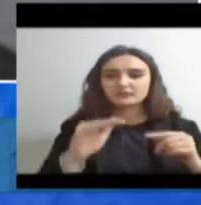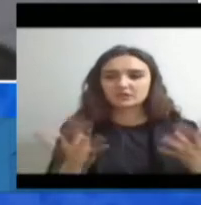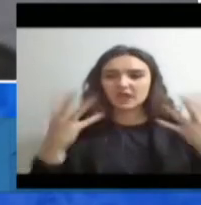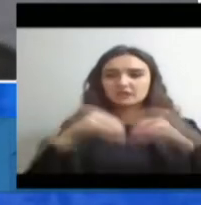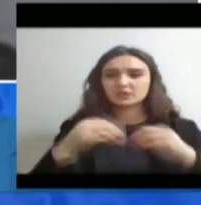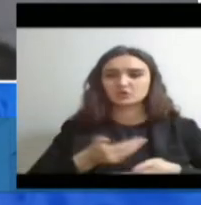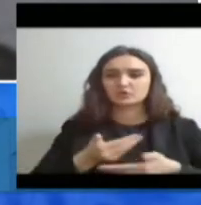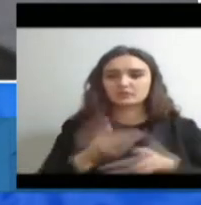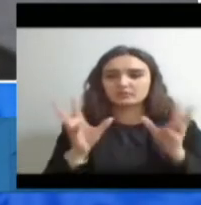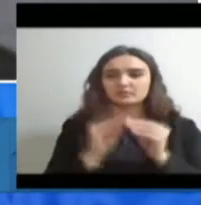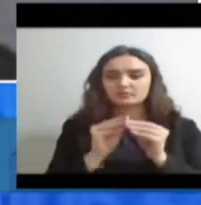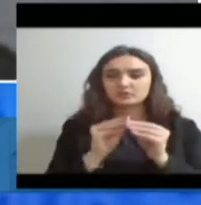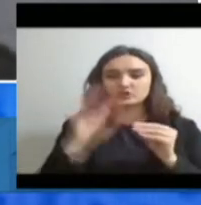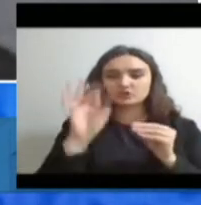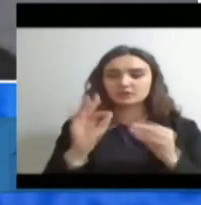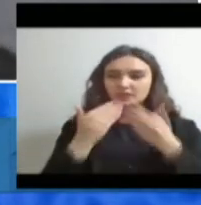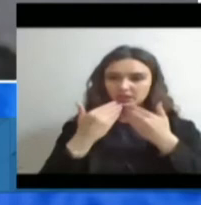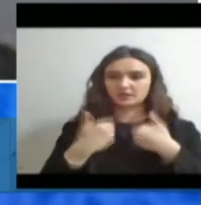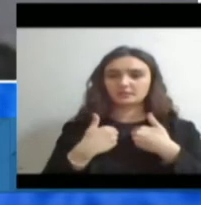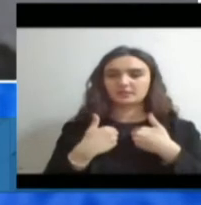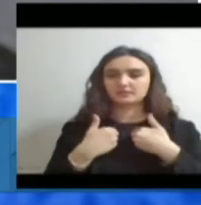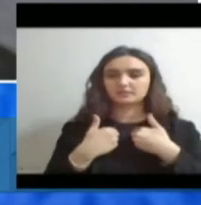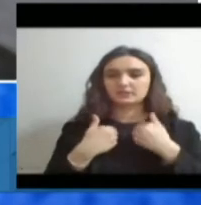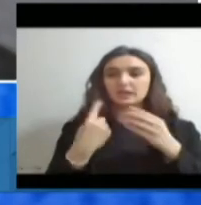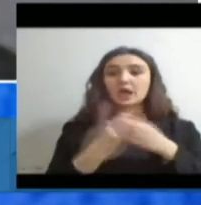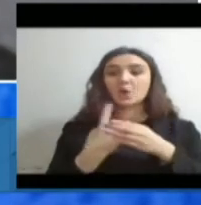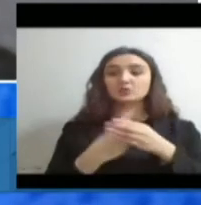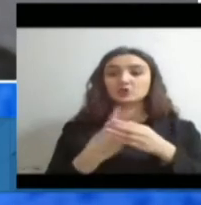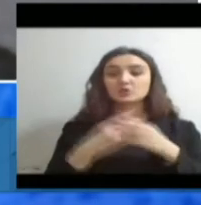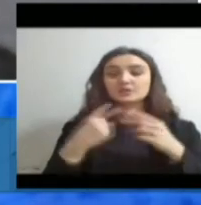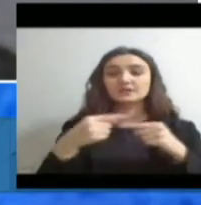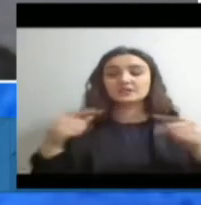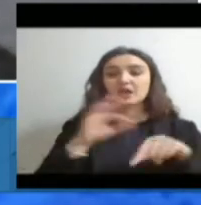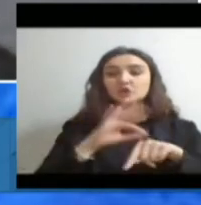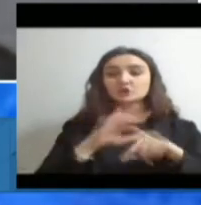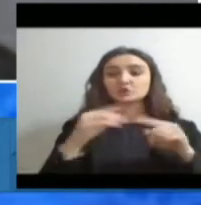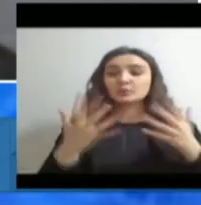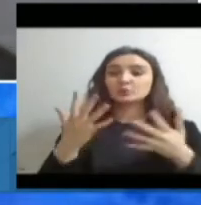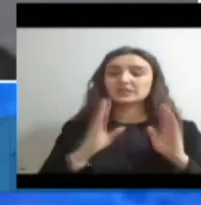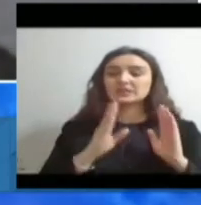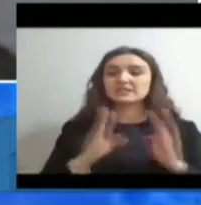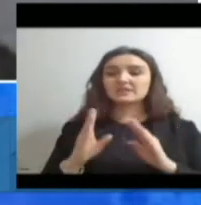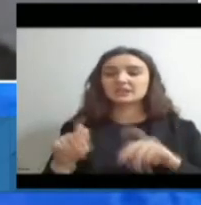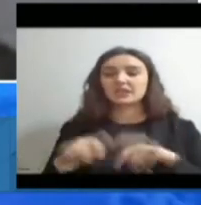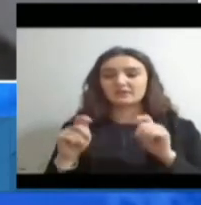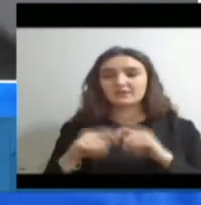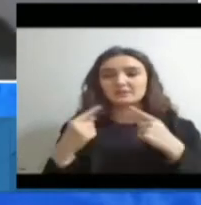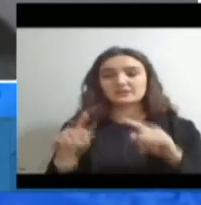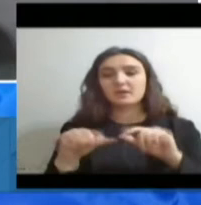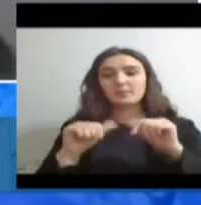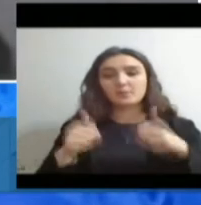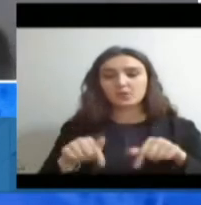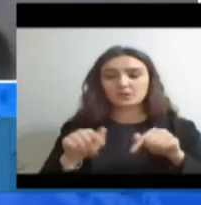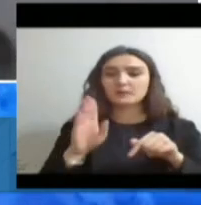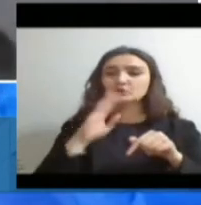შემთხვევაში გვეკითხებიან, რომ აუტისტური სპექტრის აშლილობა იქნებოდა თუ ქცევითი დარღვევების სხვა ფორმა,